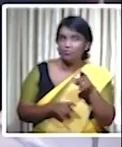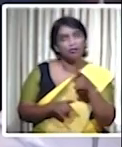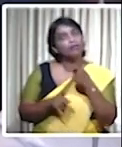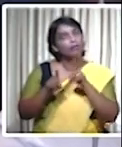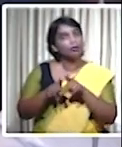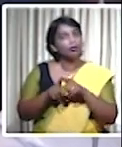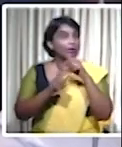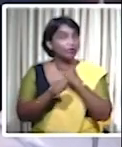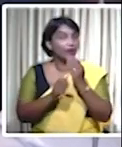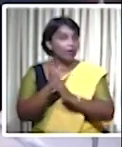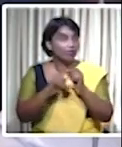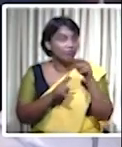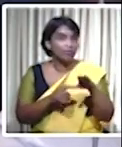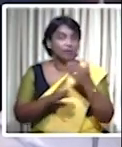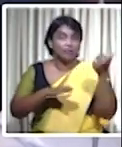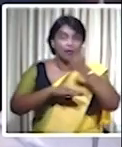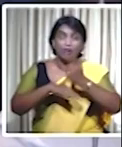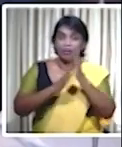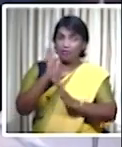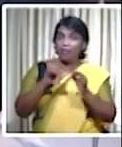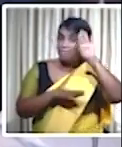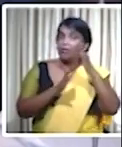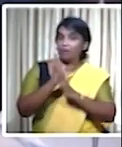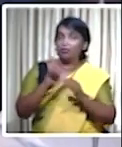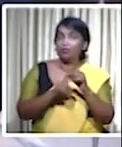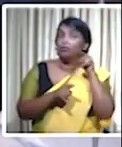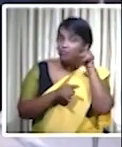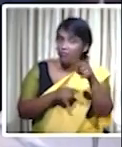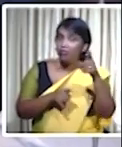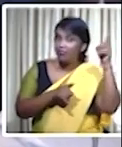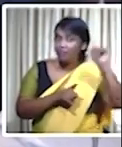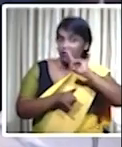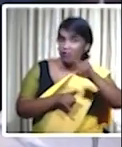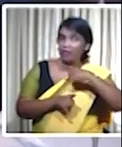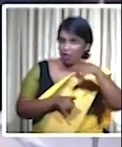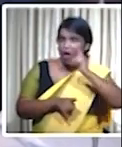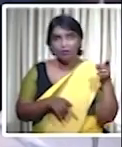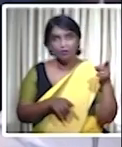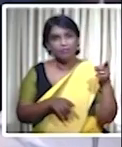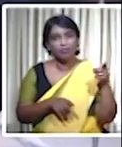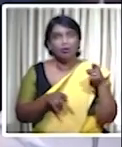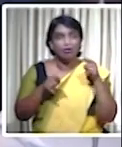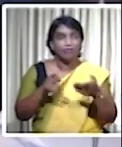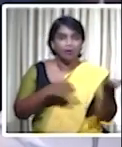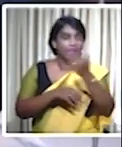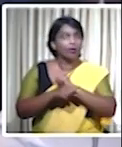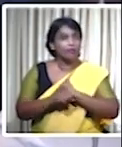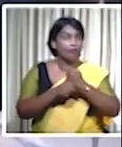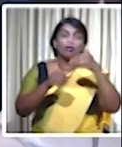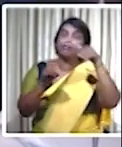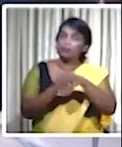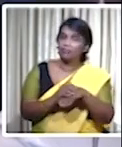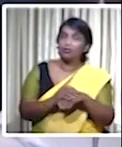ගරු සභානායකතුමනි ජේෂ්ඨ මන්ත්‍රීවර ඇමතිවරයෙක් හැටියට ඔබතුමා එම ප්‍රකාශය අනුමත කරනවාද? මෙතන නොහිටියත් ආණ්ඩු